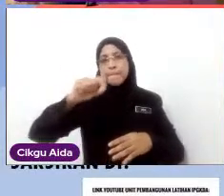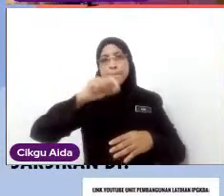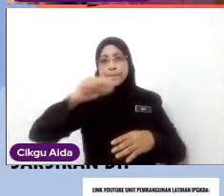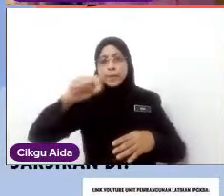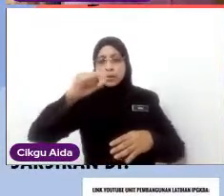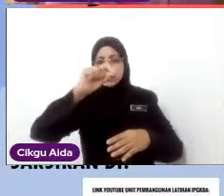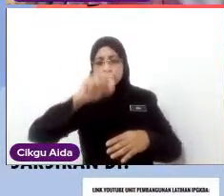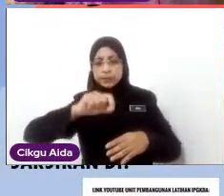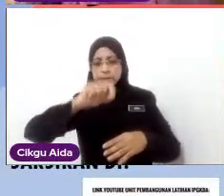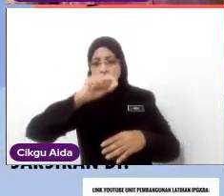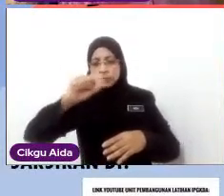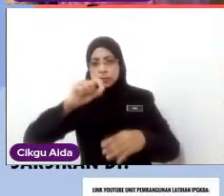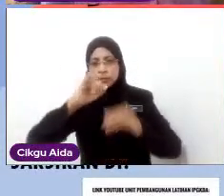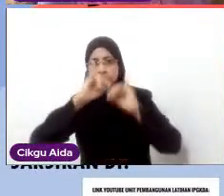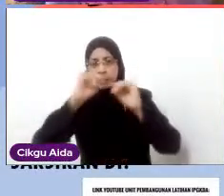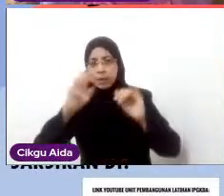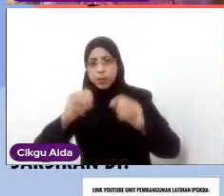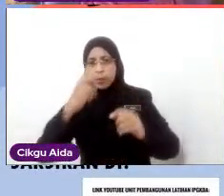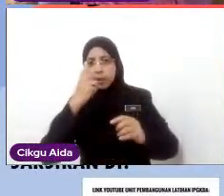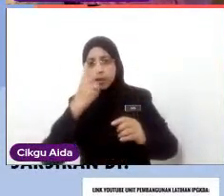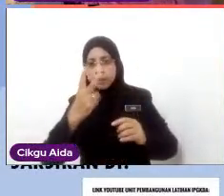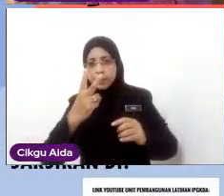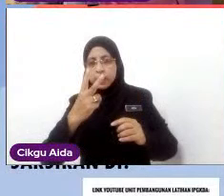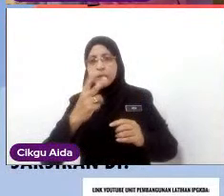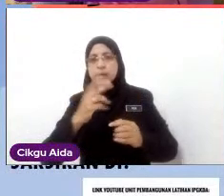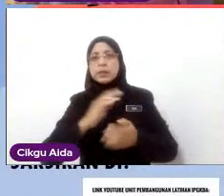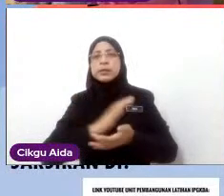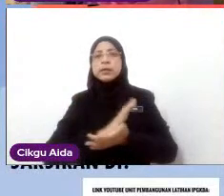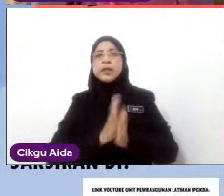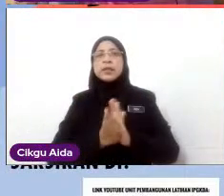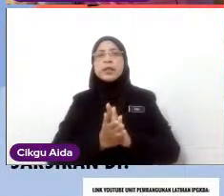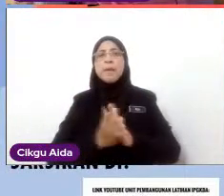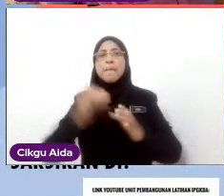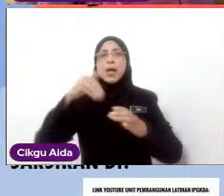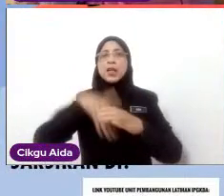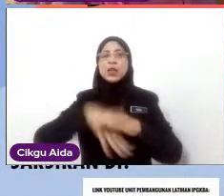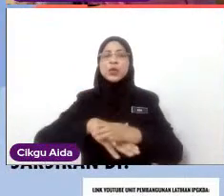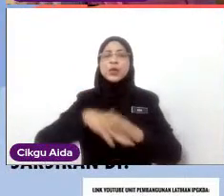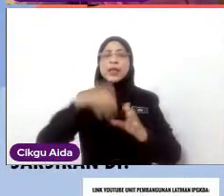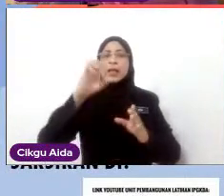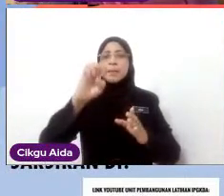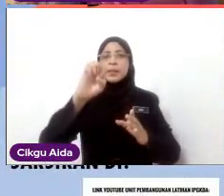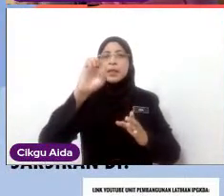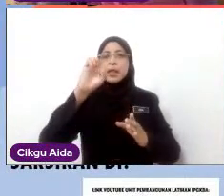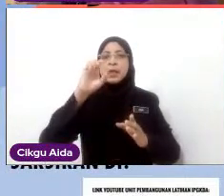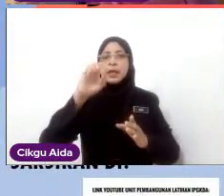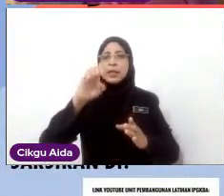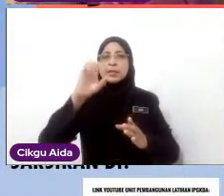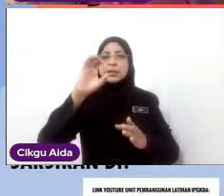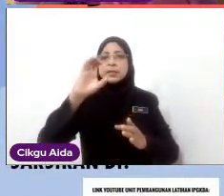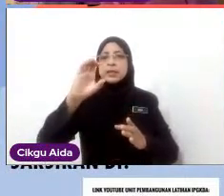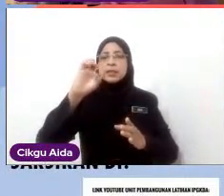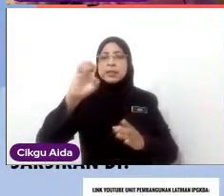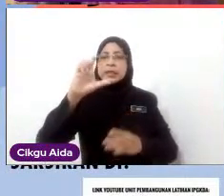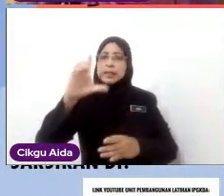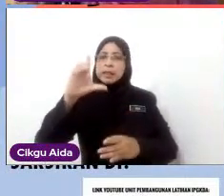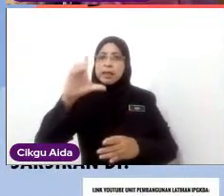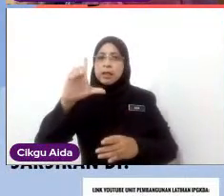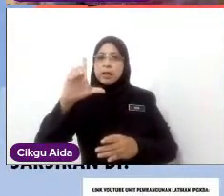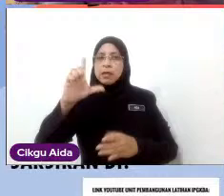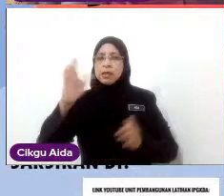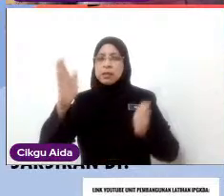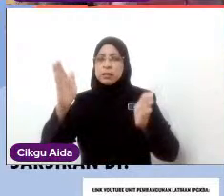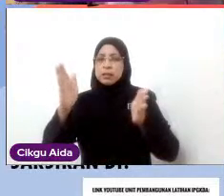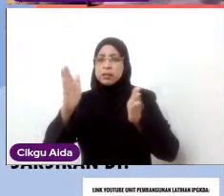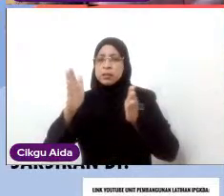lain. Dan inisiatif saya lepas tu, saya guna Excel, tarik form apa kotak-kotak dia tu rapat-rapat